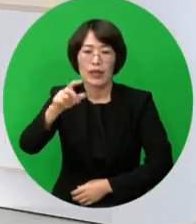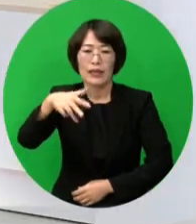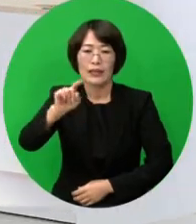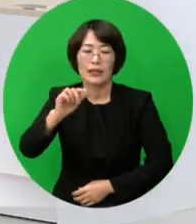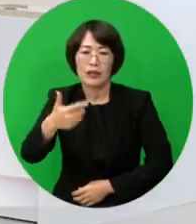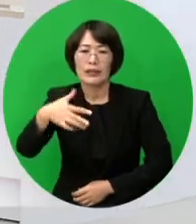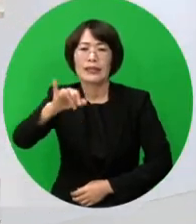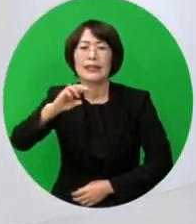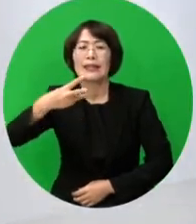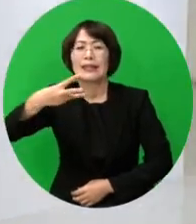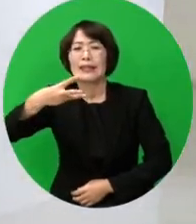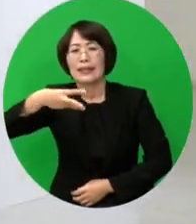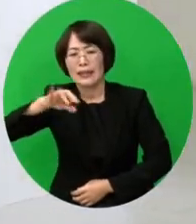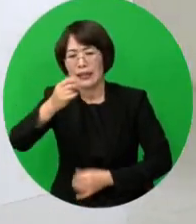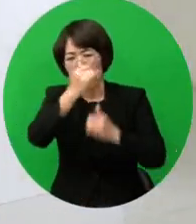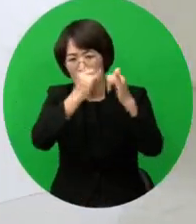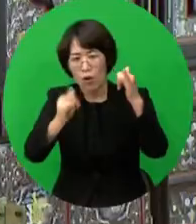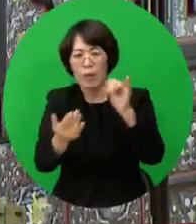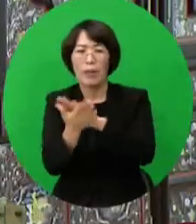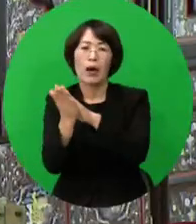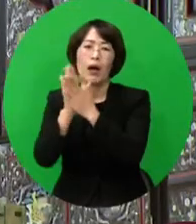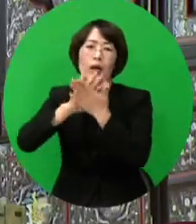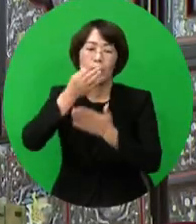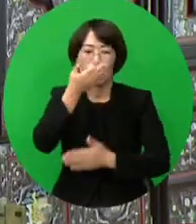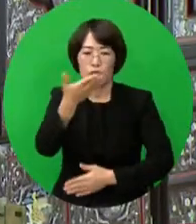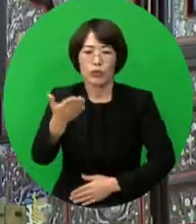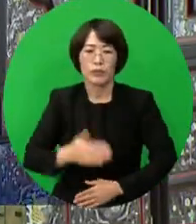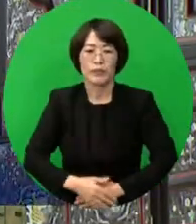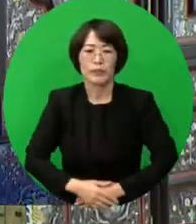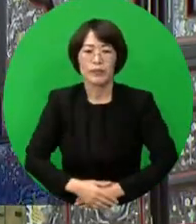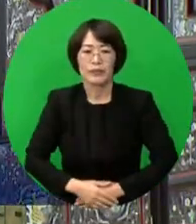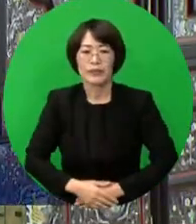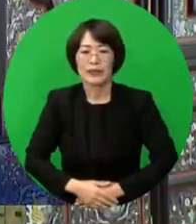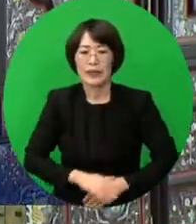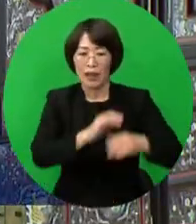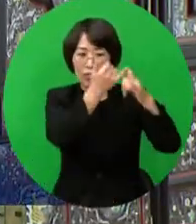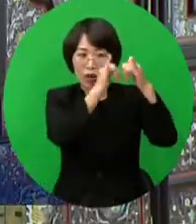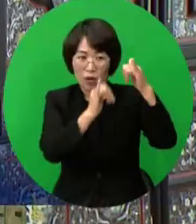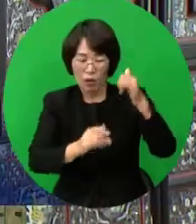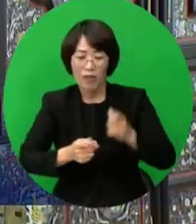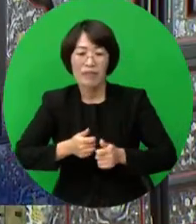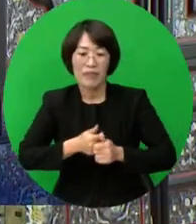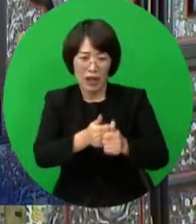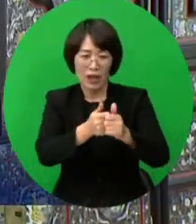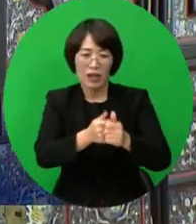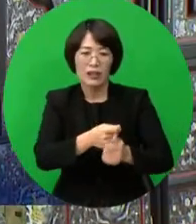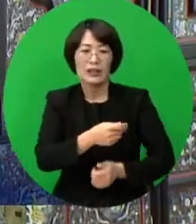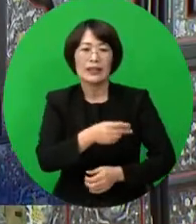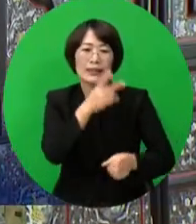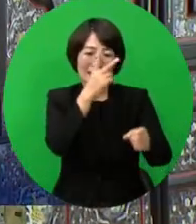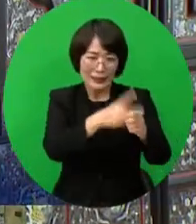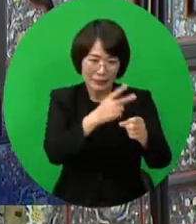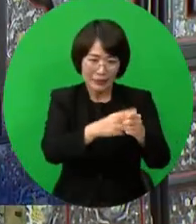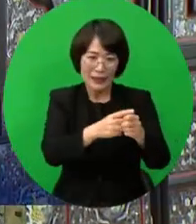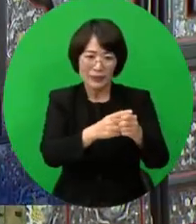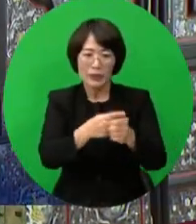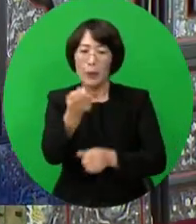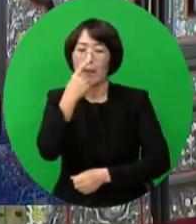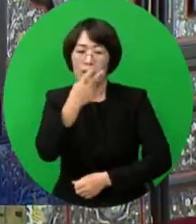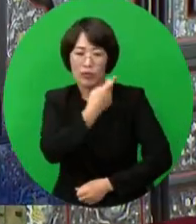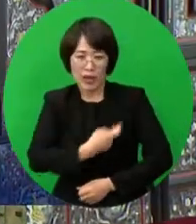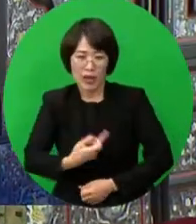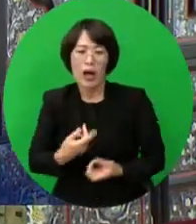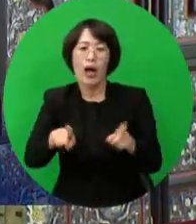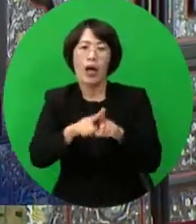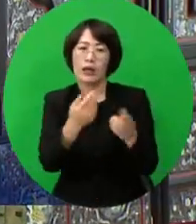7기의 변화상도 엿볼 수 있습니다. 일단 계보를 따라서 스승과 제자를 함께 보실